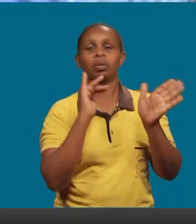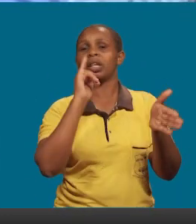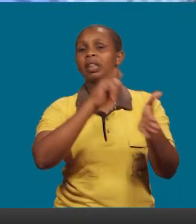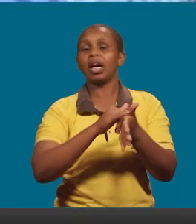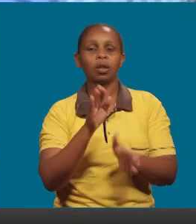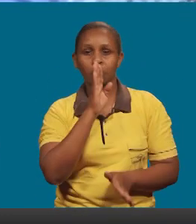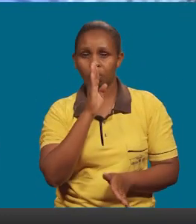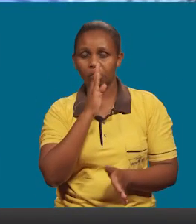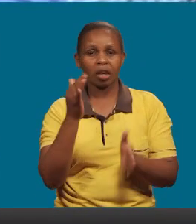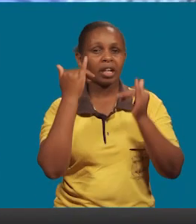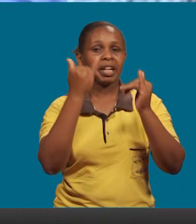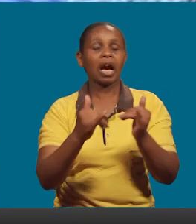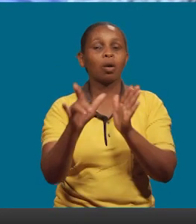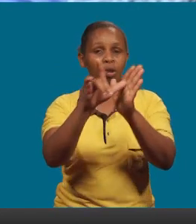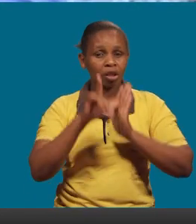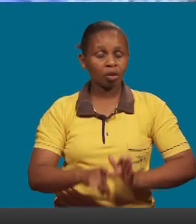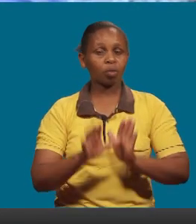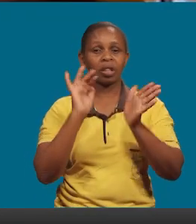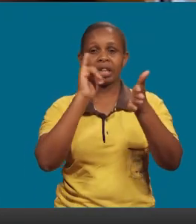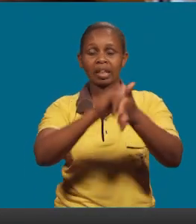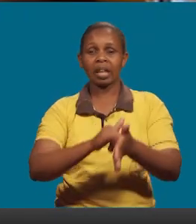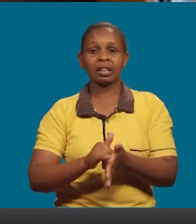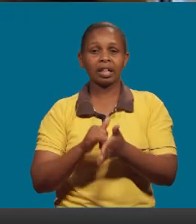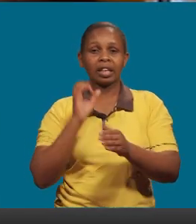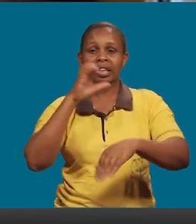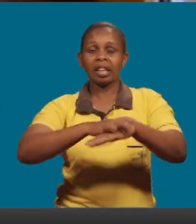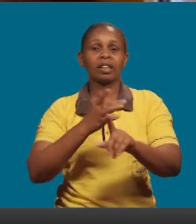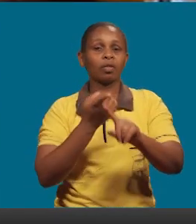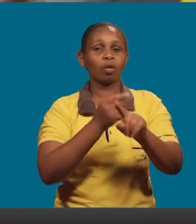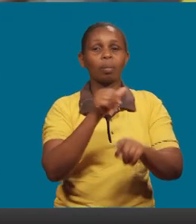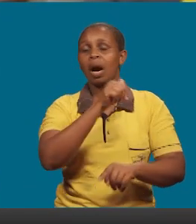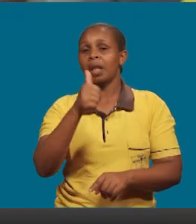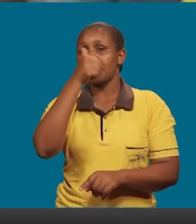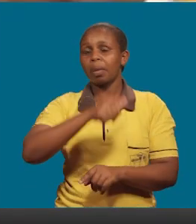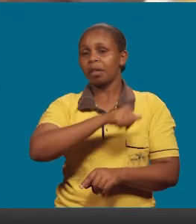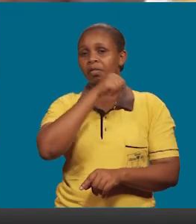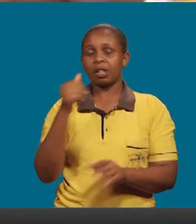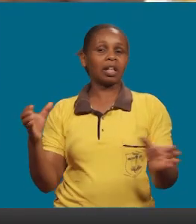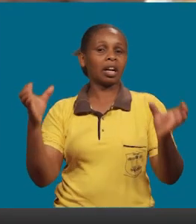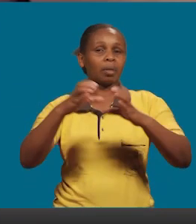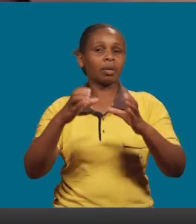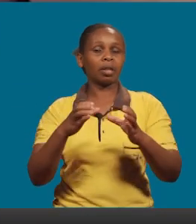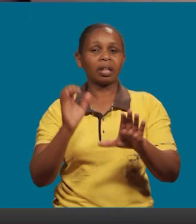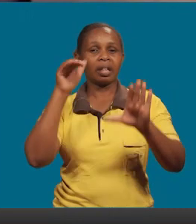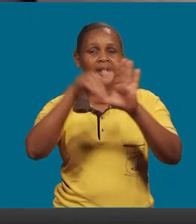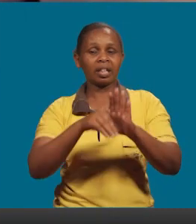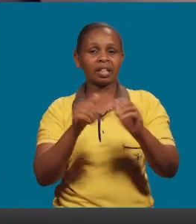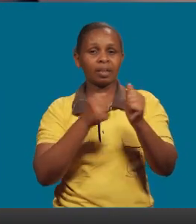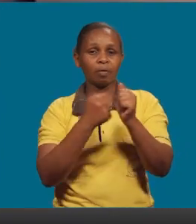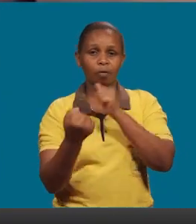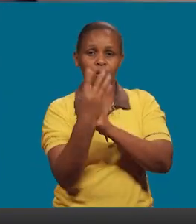borrowing. Aidha, kuhusu mikopo ambayo serikali iliyokuwa ikipokea kutoka kwa mashirika ya kibinafsi ya humu nchini kwa riba